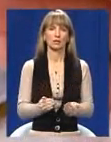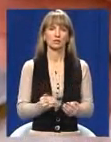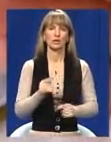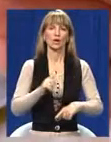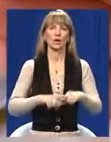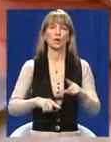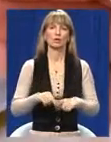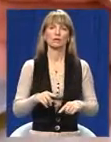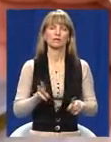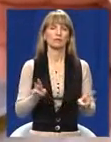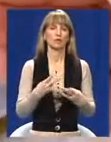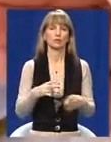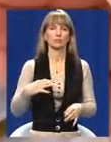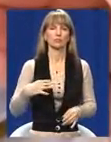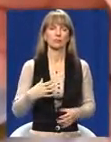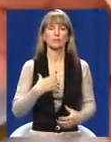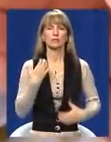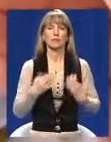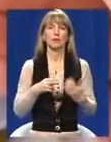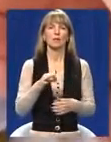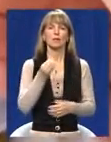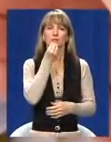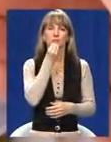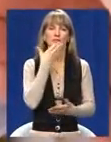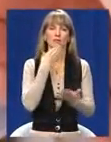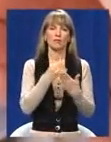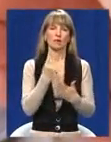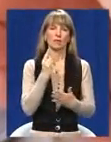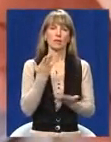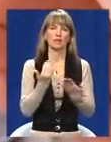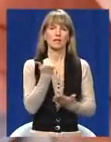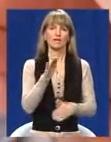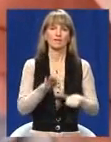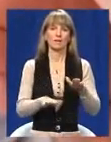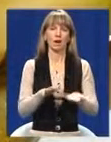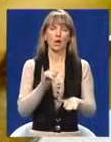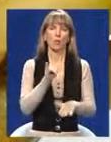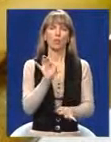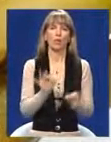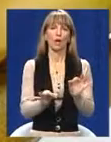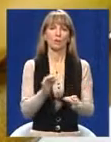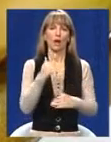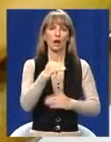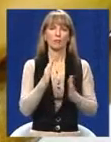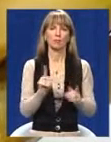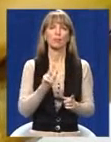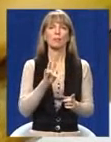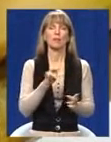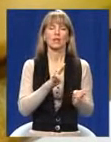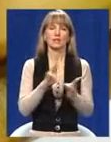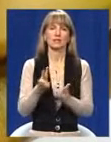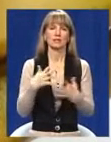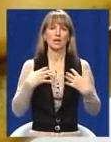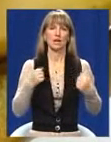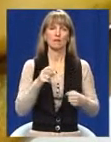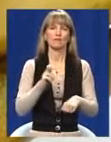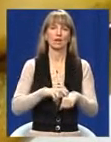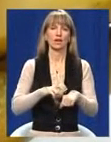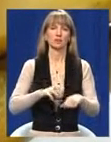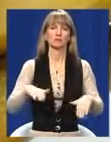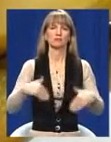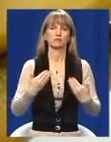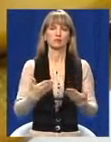Батькам не слід турбуватися про апетит свого малюка, якщо його вага перебуває у нормальних рамках. Аби не зашкодити здоров'ю, лікарі радять